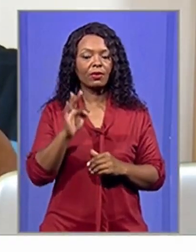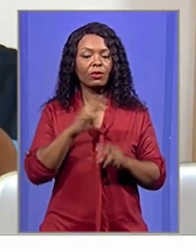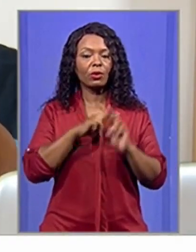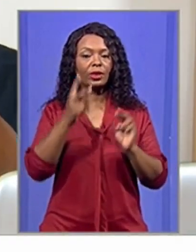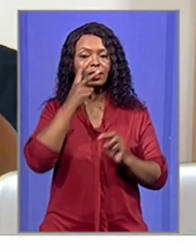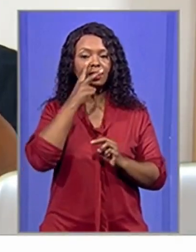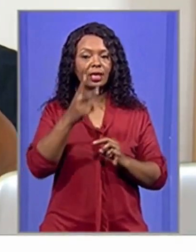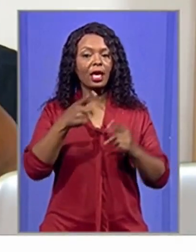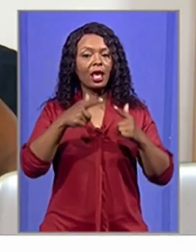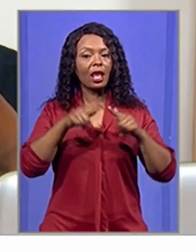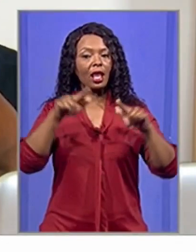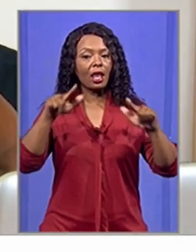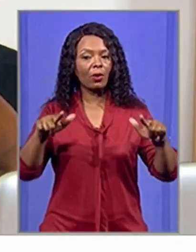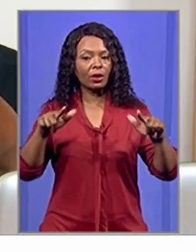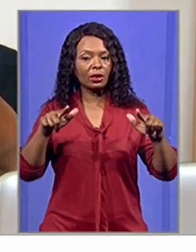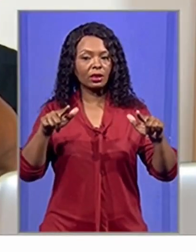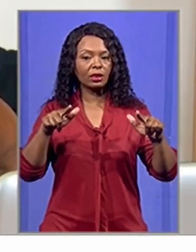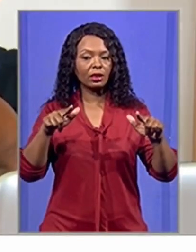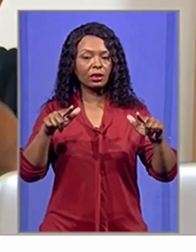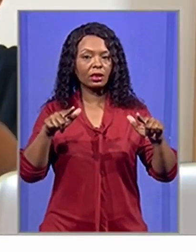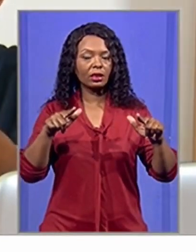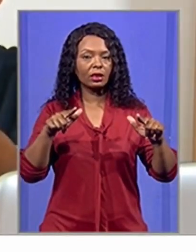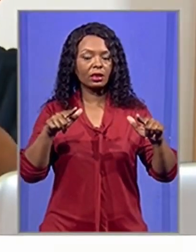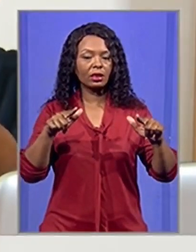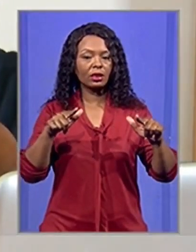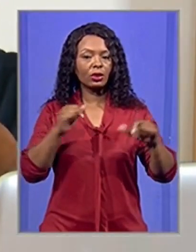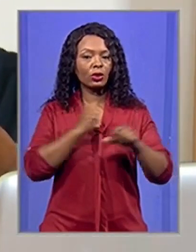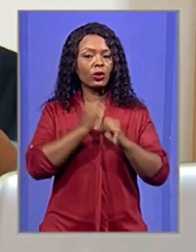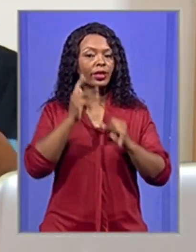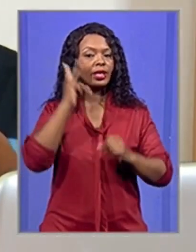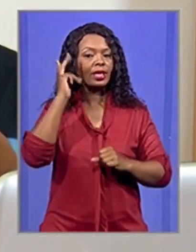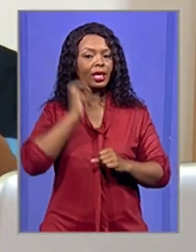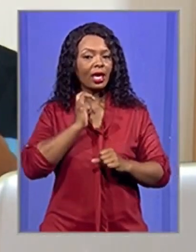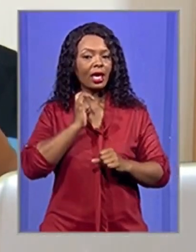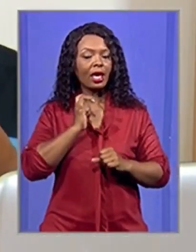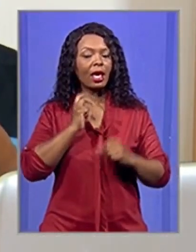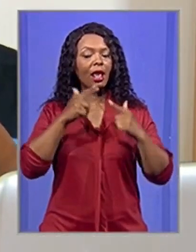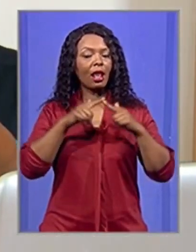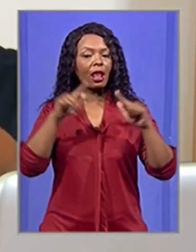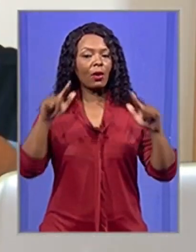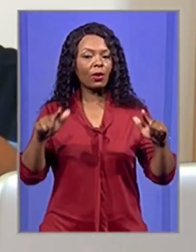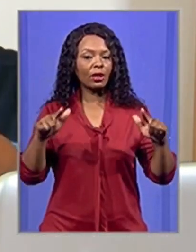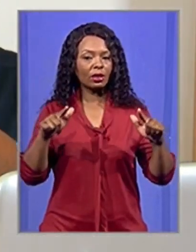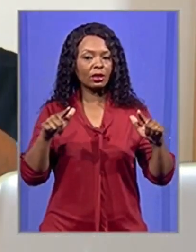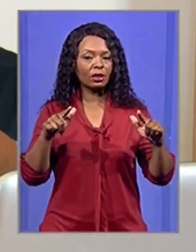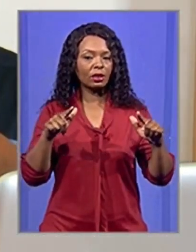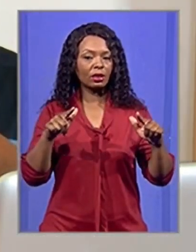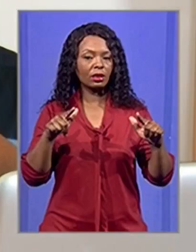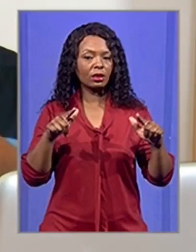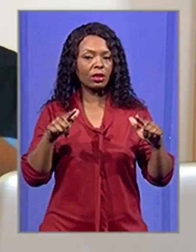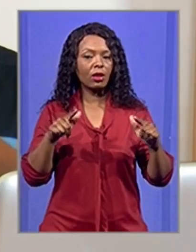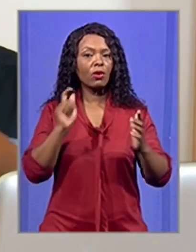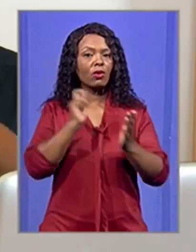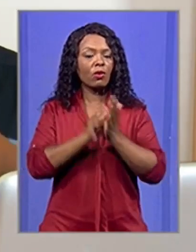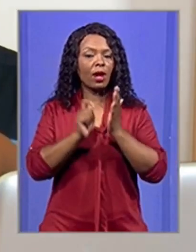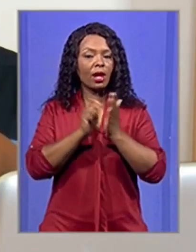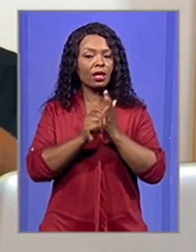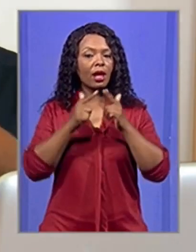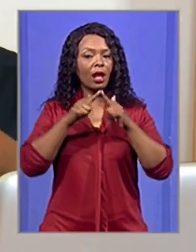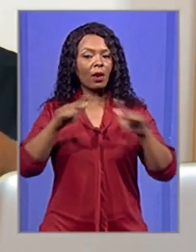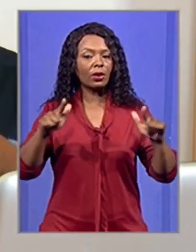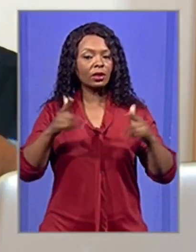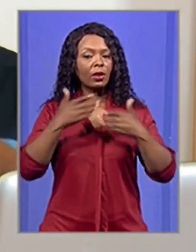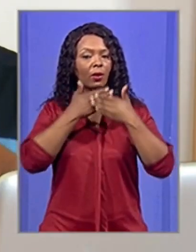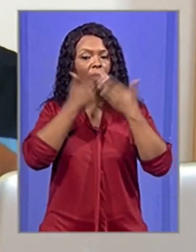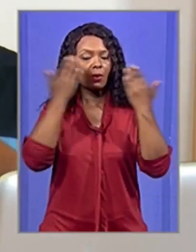you don't hear the language, you don't write the language Chances